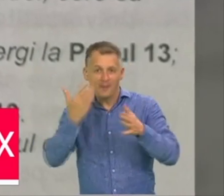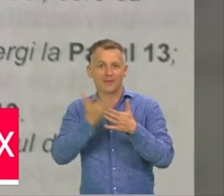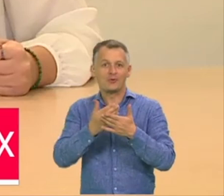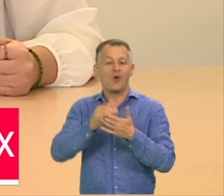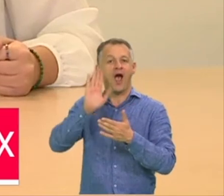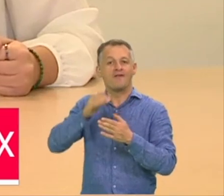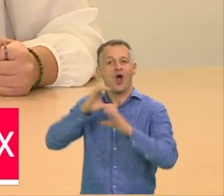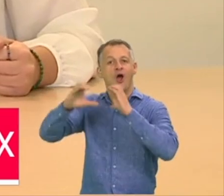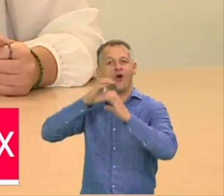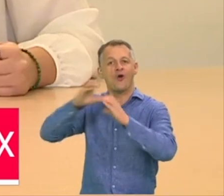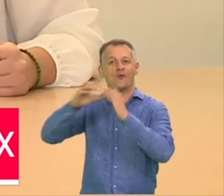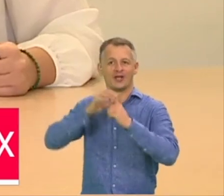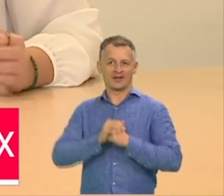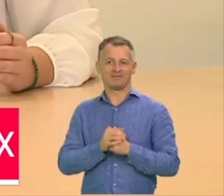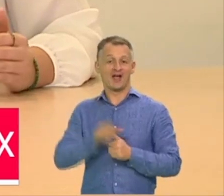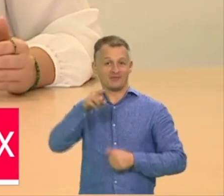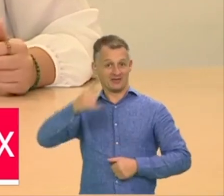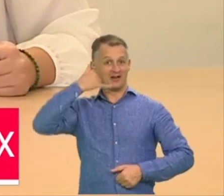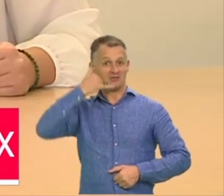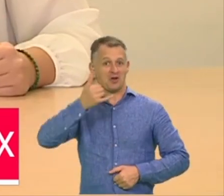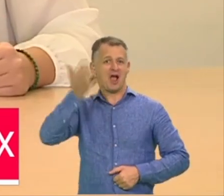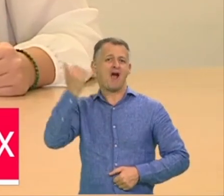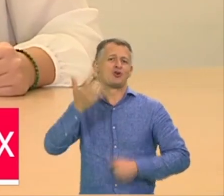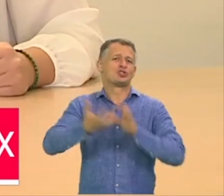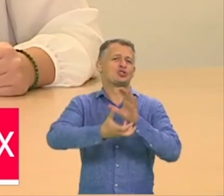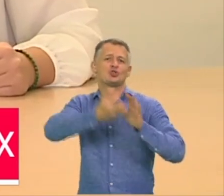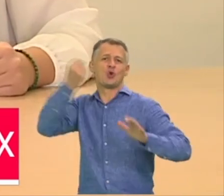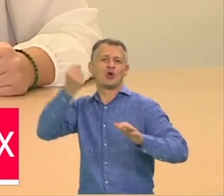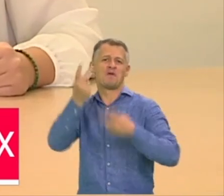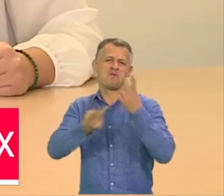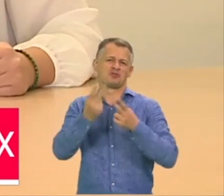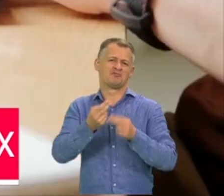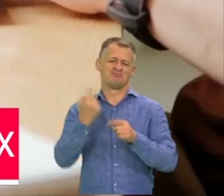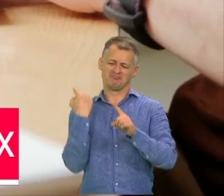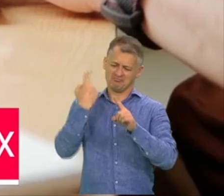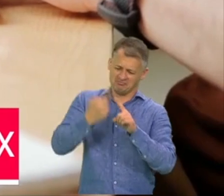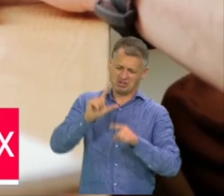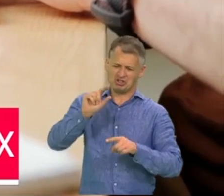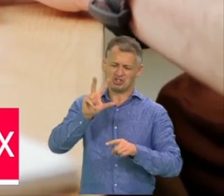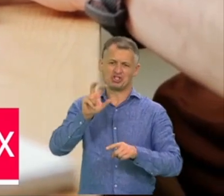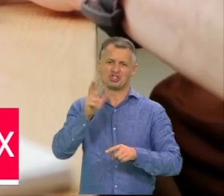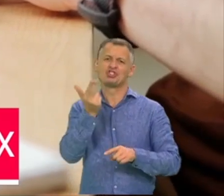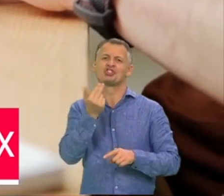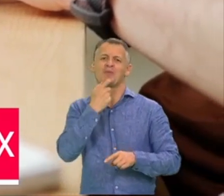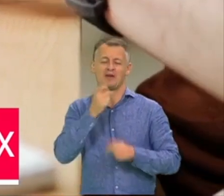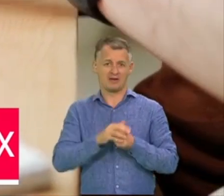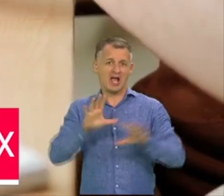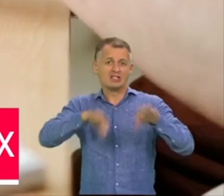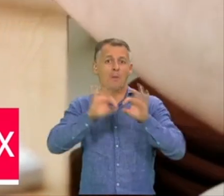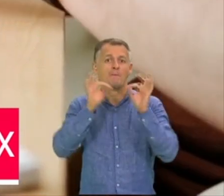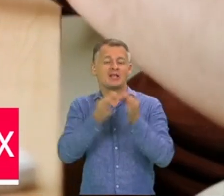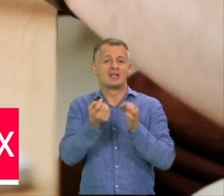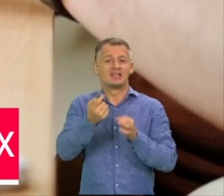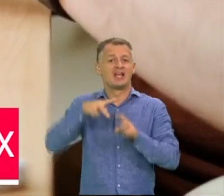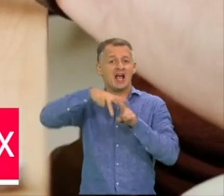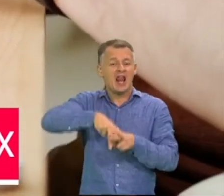conversație. Ei bine, acest telefon a fost scos din uz de mai bine de 15 ani. Exercițiul a fost descoperit de un părinte din Călăraș, curios